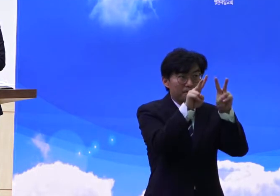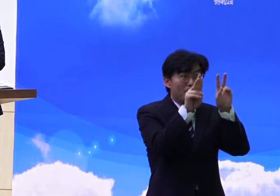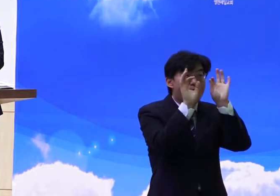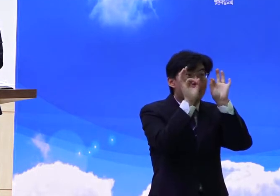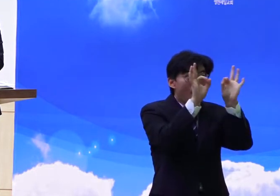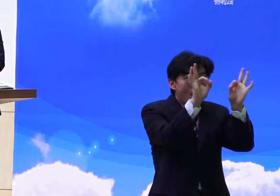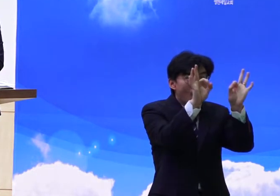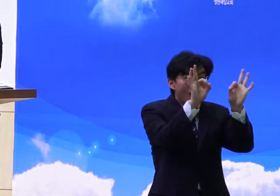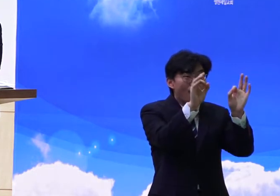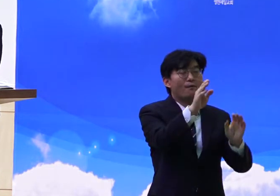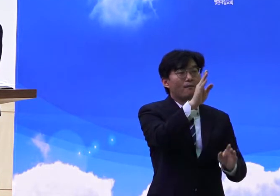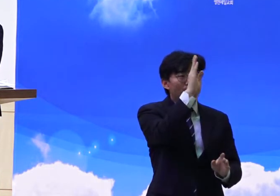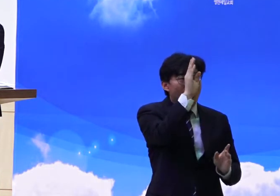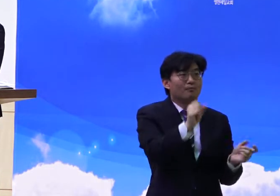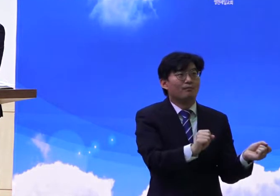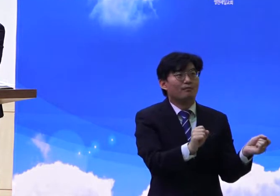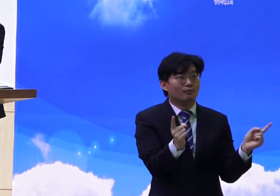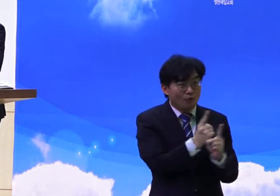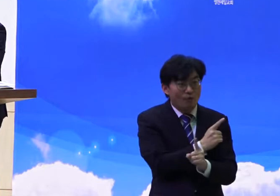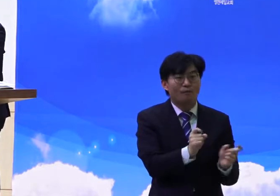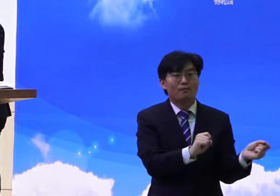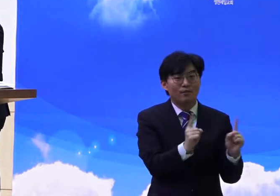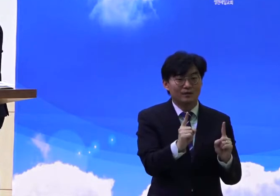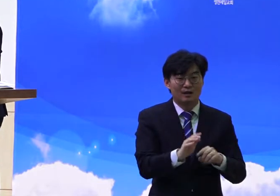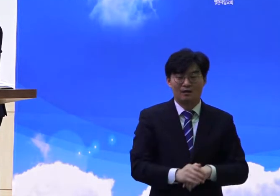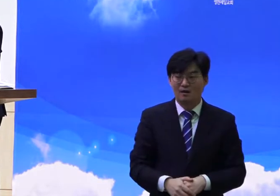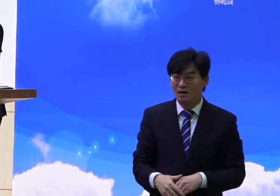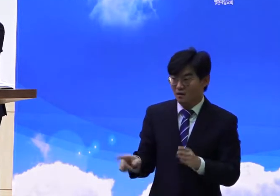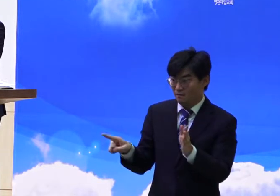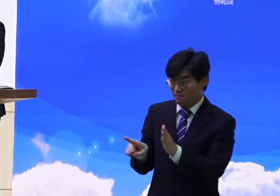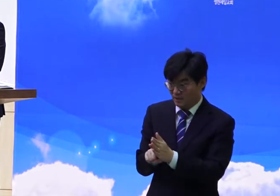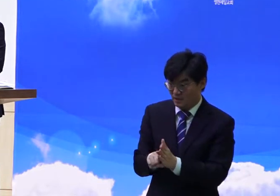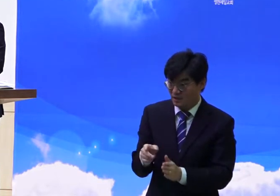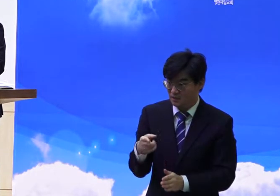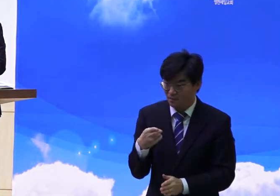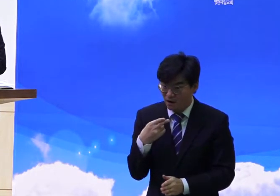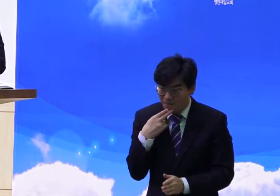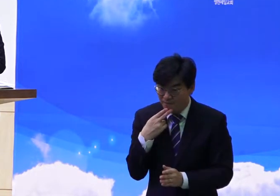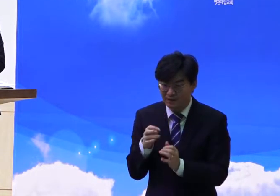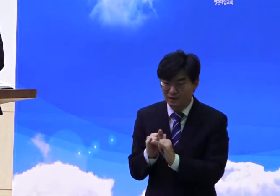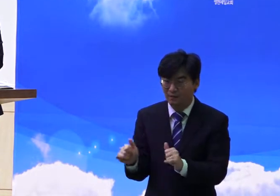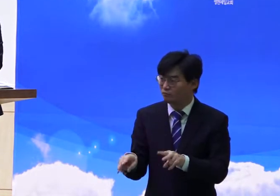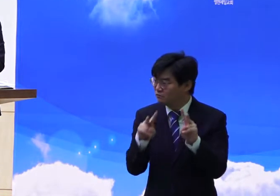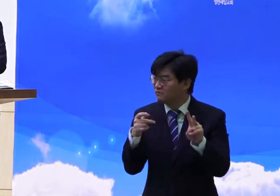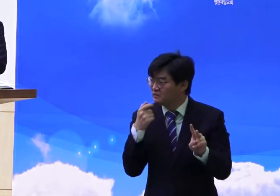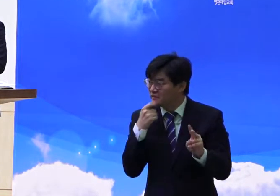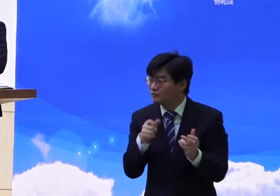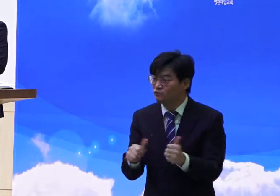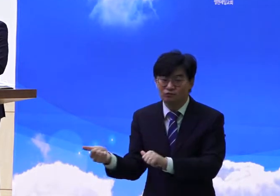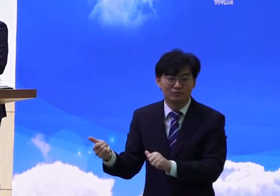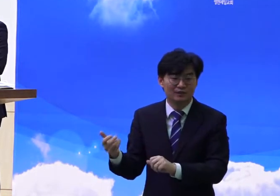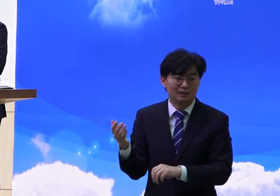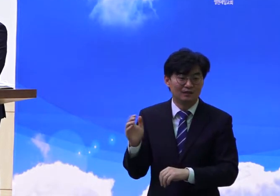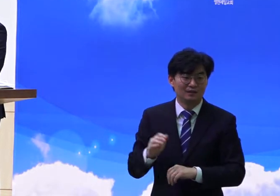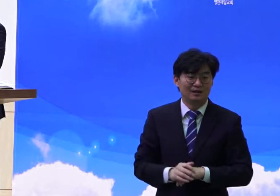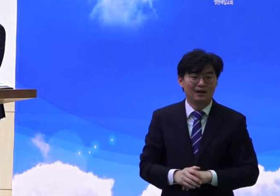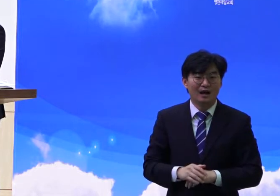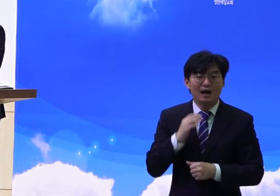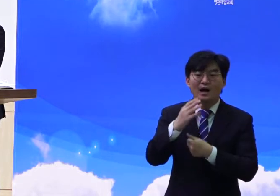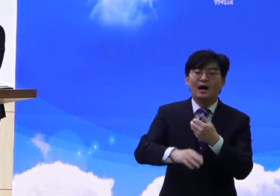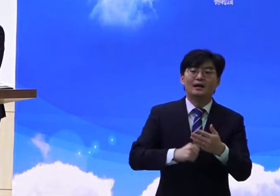어쩌면 인간적인 이성으로 생각할 때, 똑똑한 우리 머리로 생각해 볼 때에 말도 안 되는 그런 방법을 통해서